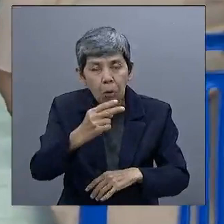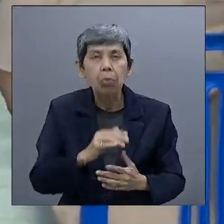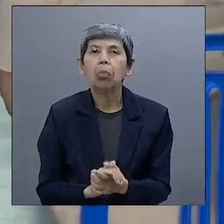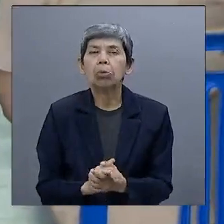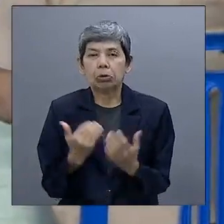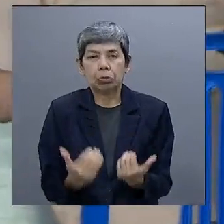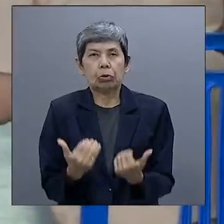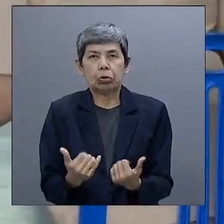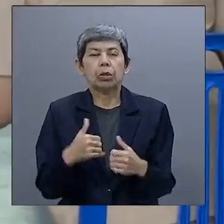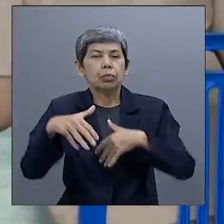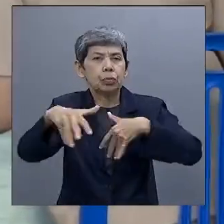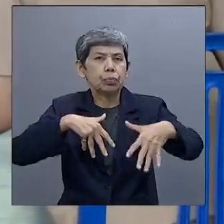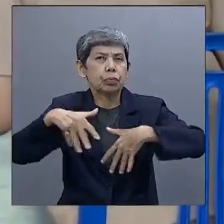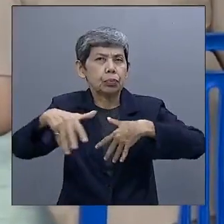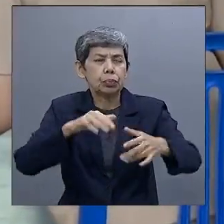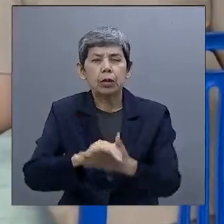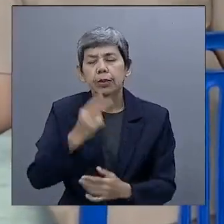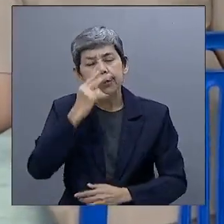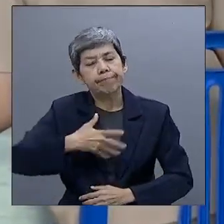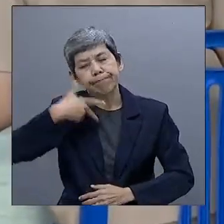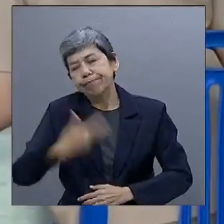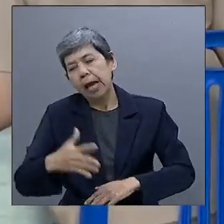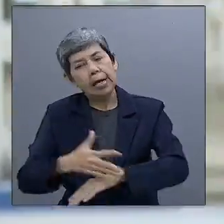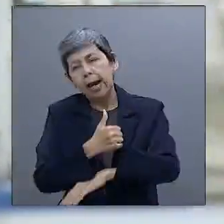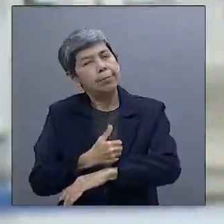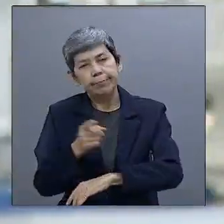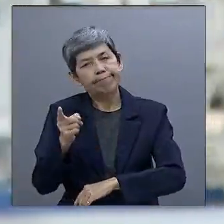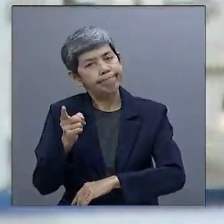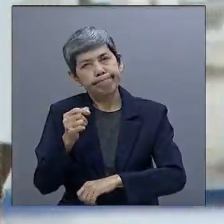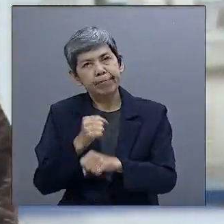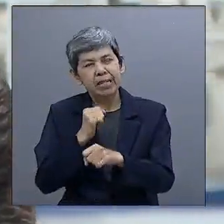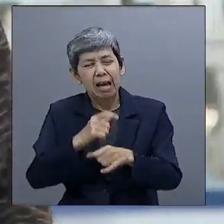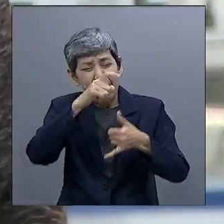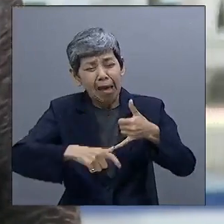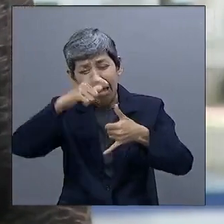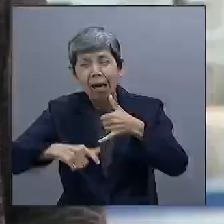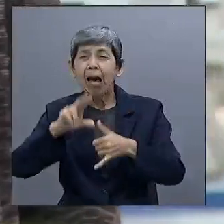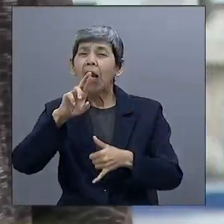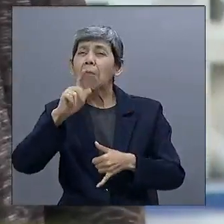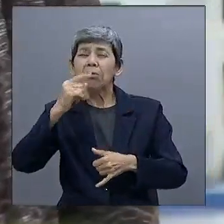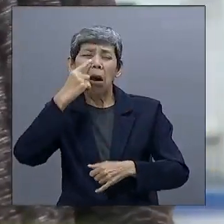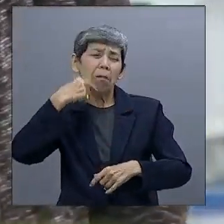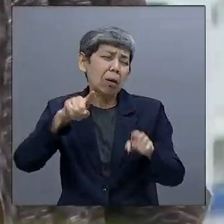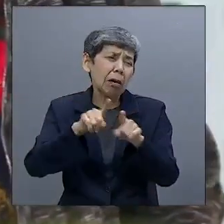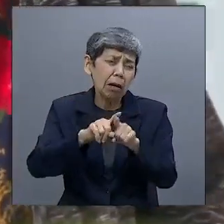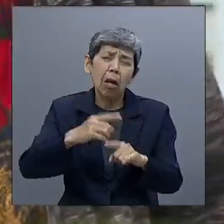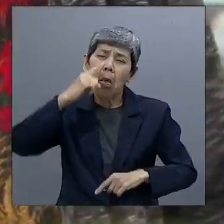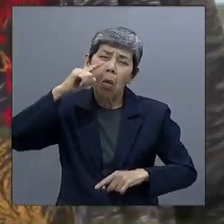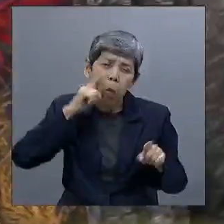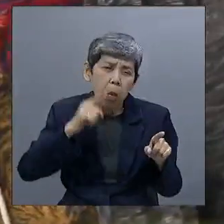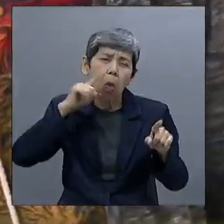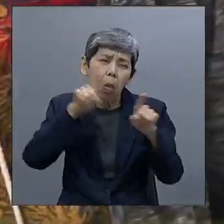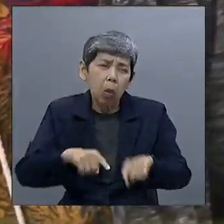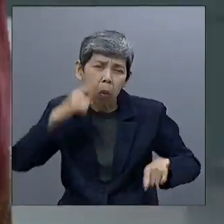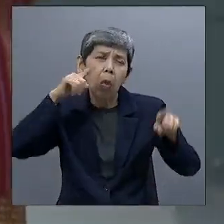าทีนี้ผู้คนจำนวนมากกำลังสิ้นหวังกับการเมืองไทยนะคะเนื่องจากหน้าตาของรัฐบาลใหม่เหมือนเป็นการผลิตซ้ำไม่ได้ต่างจากเดิม